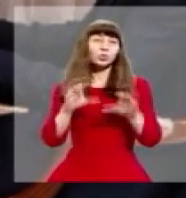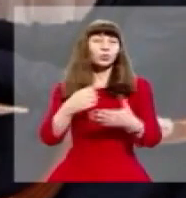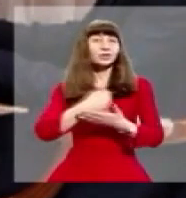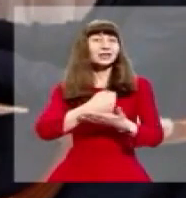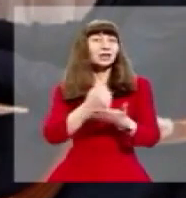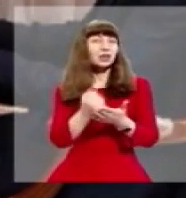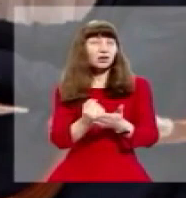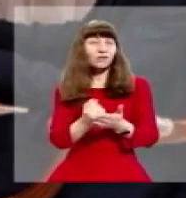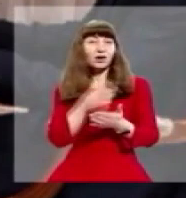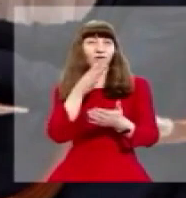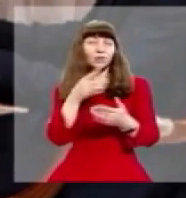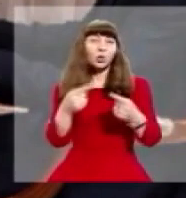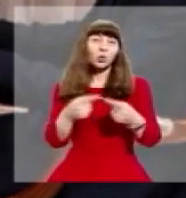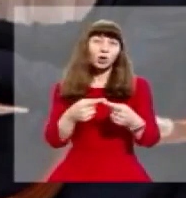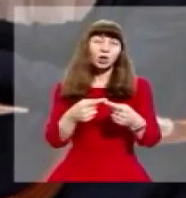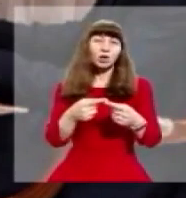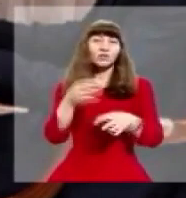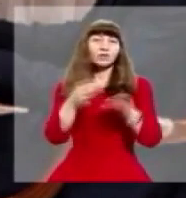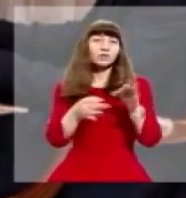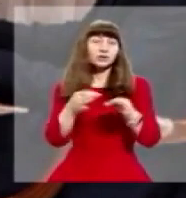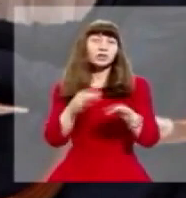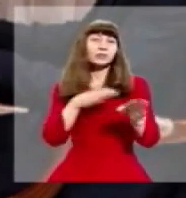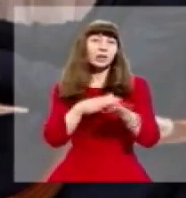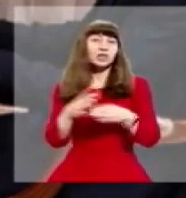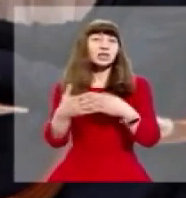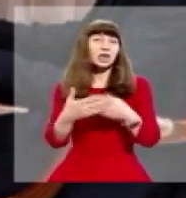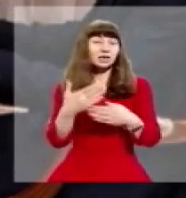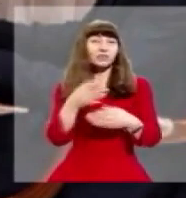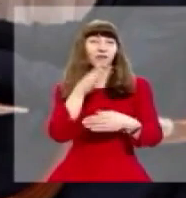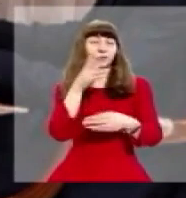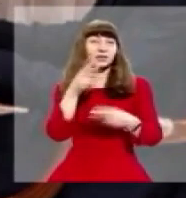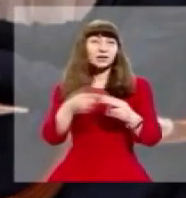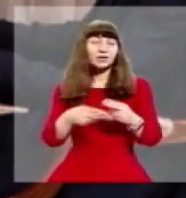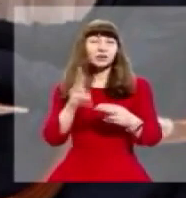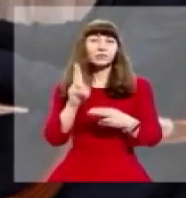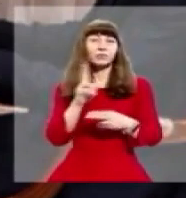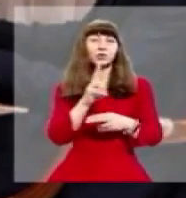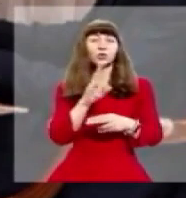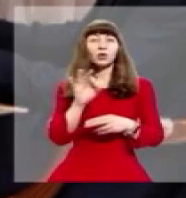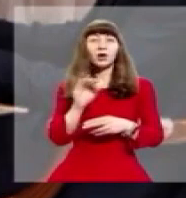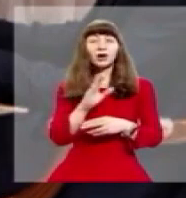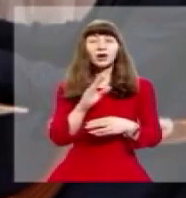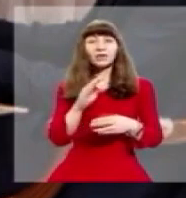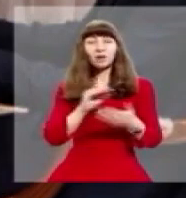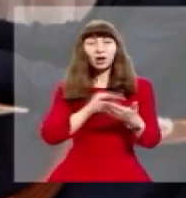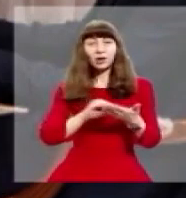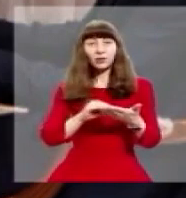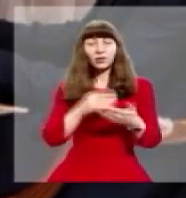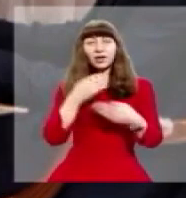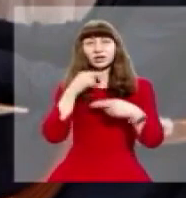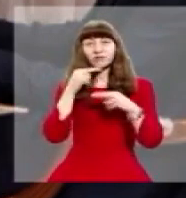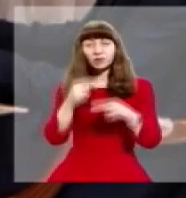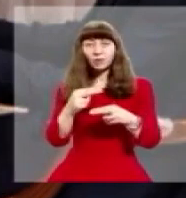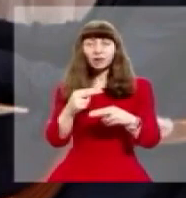процессе уголовного правосудия и исполнения наказания. В завершении Касым-Жомарт Токаев указал на приоритетность задач, направленных